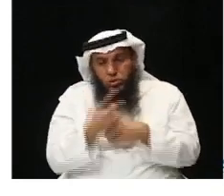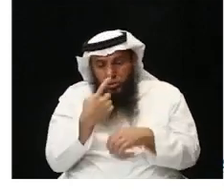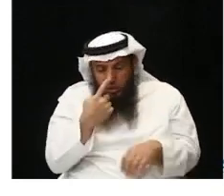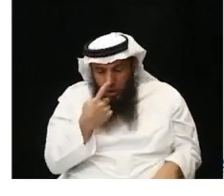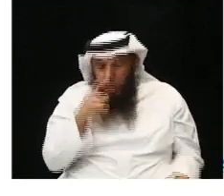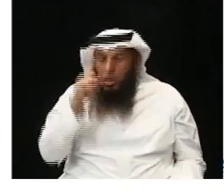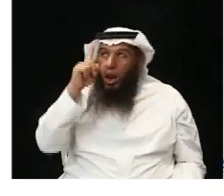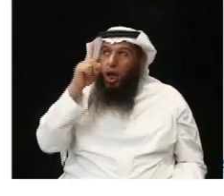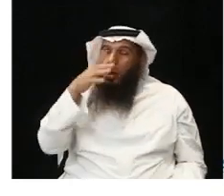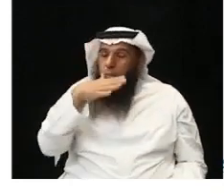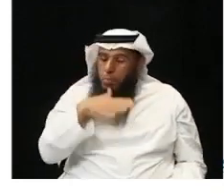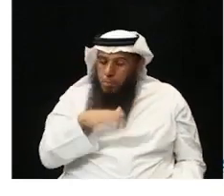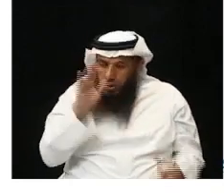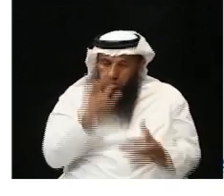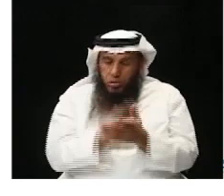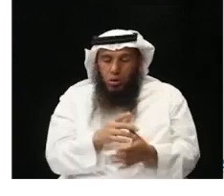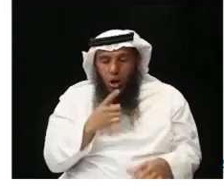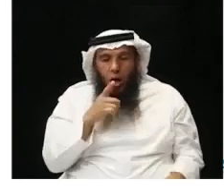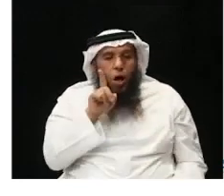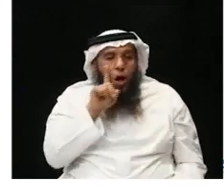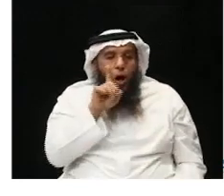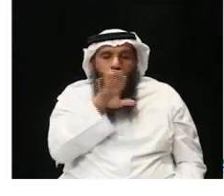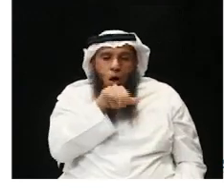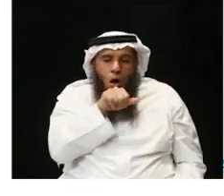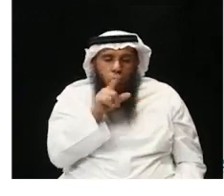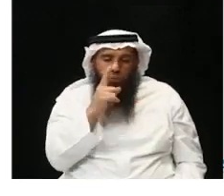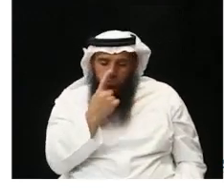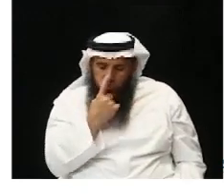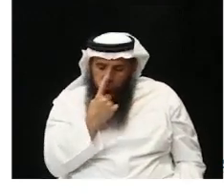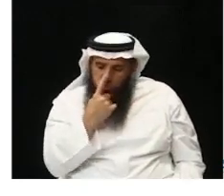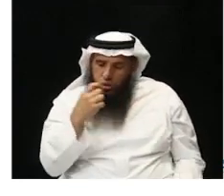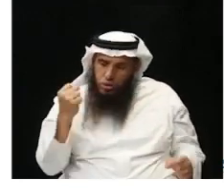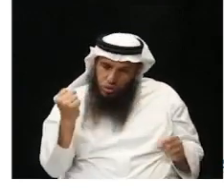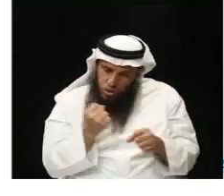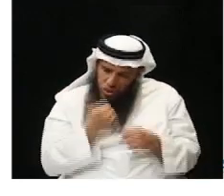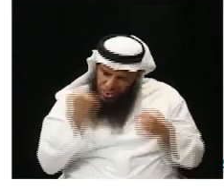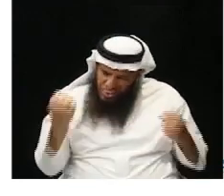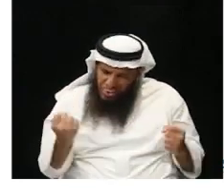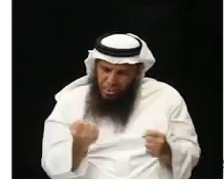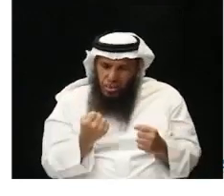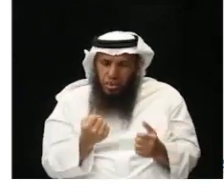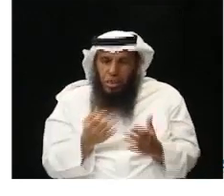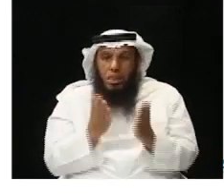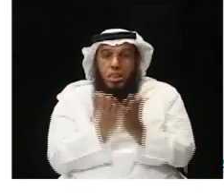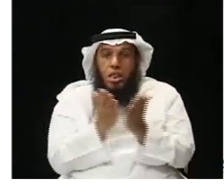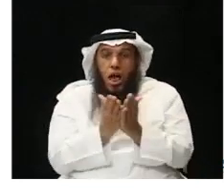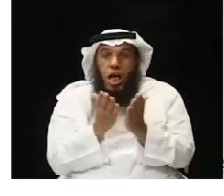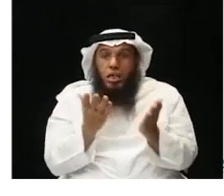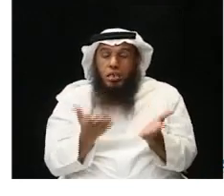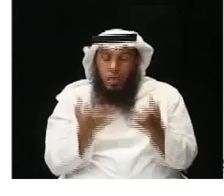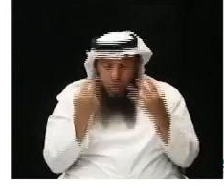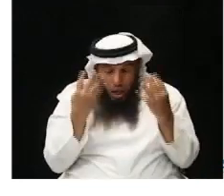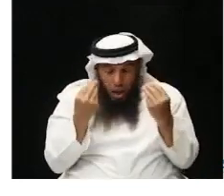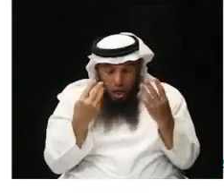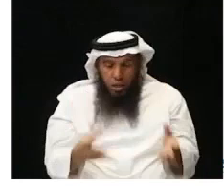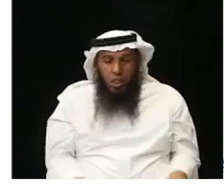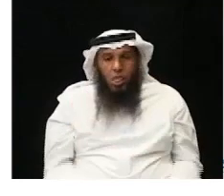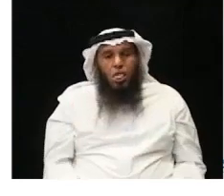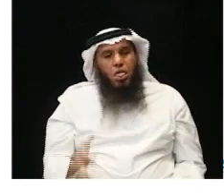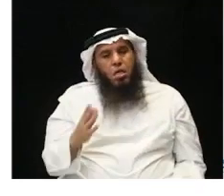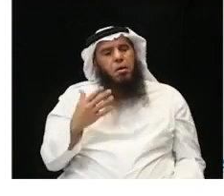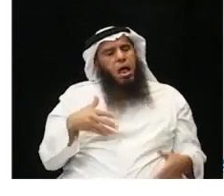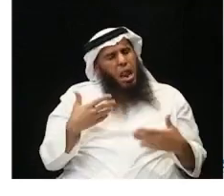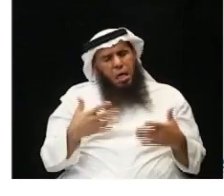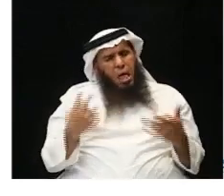ورسوله، ثم طاعة الوالدين، ثم الاجتهاد في أعماله ومواده الدراسية، ثم مكملات